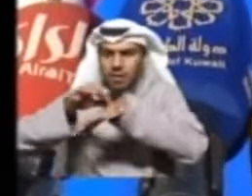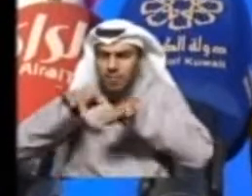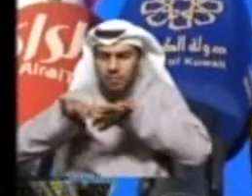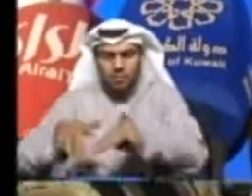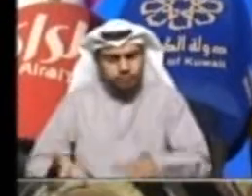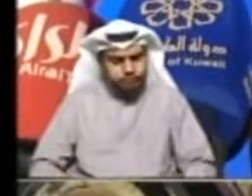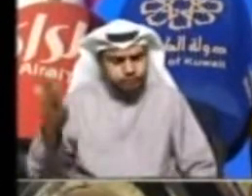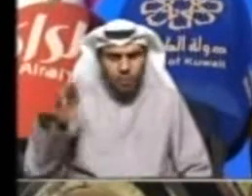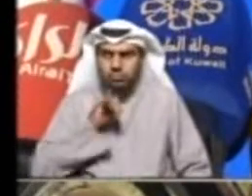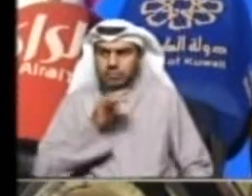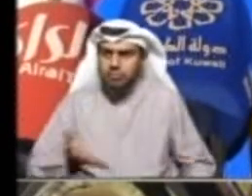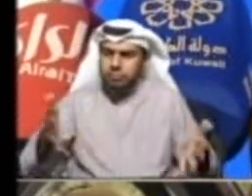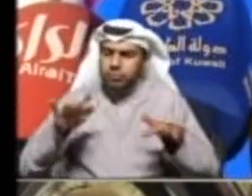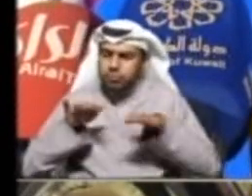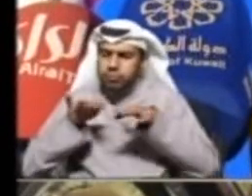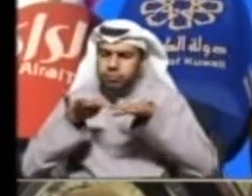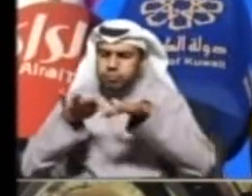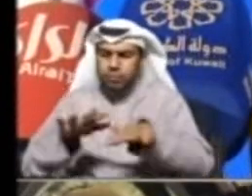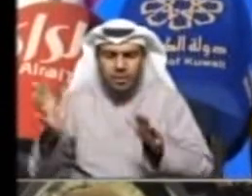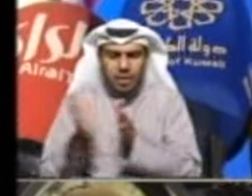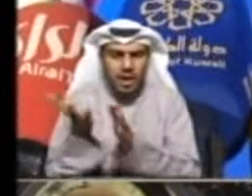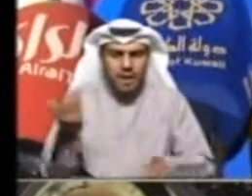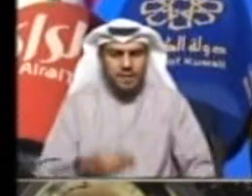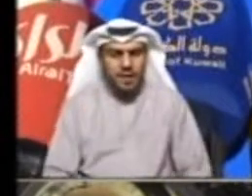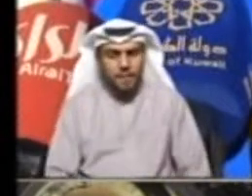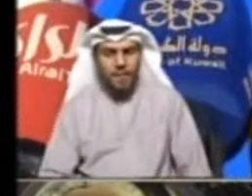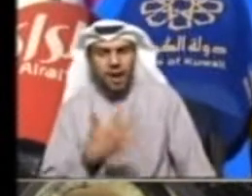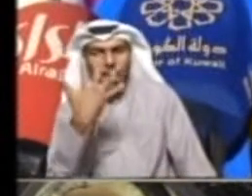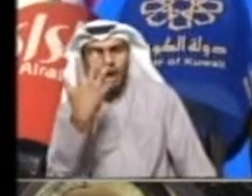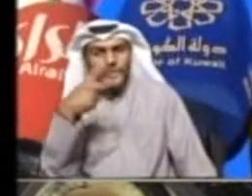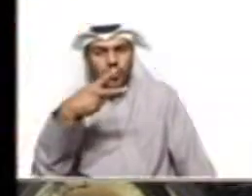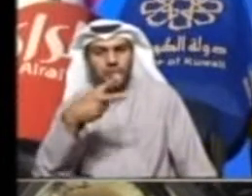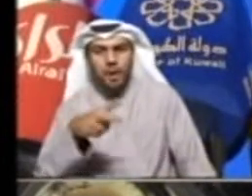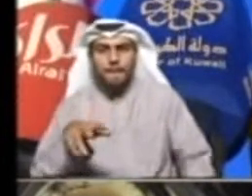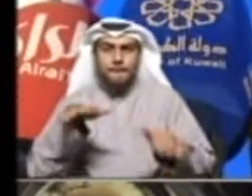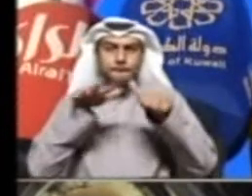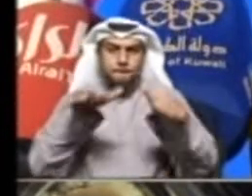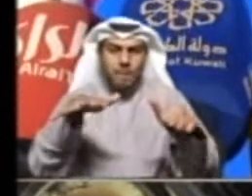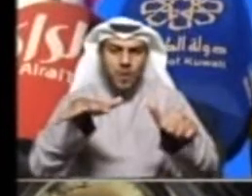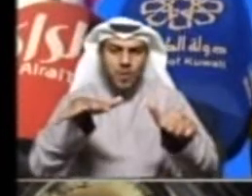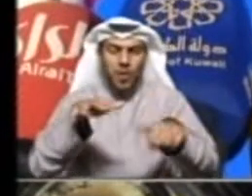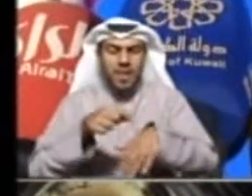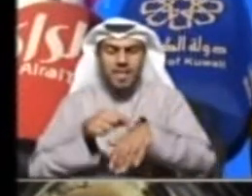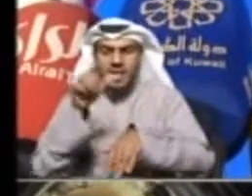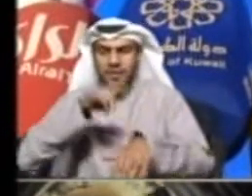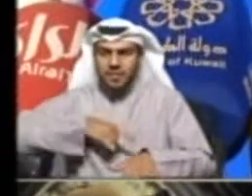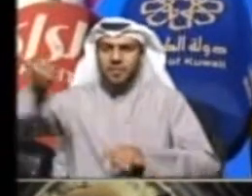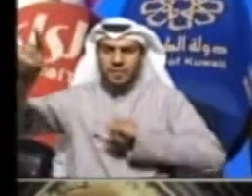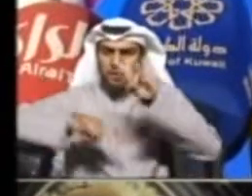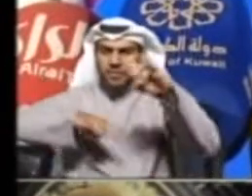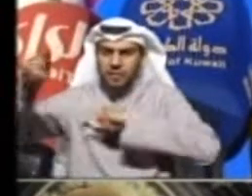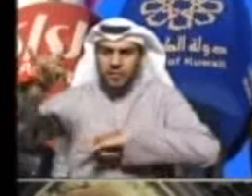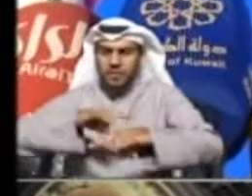لمطار الكويت الدولي لتصل إلى 25 مليون راكب سنوياً. إنجاز مشروع تطوير